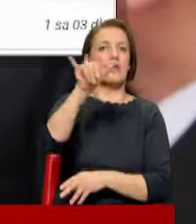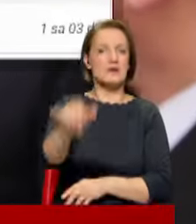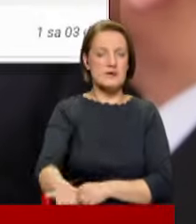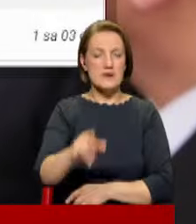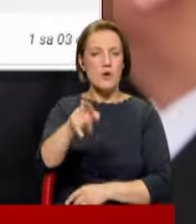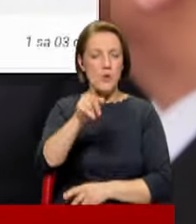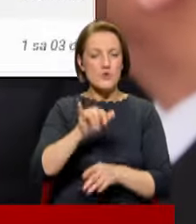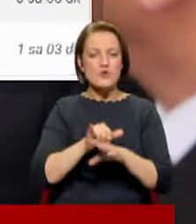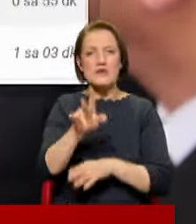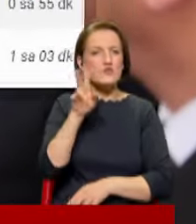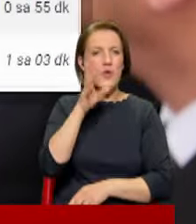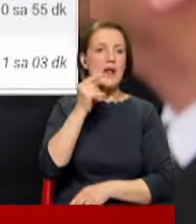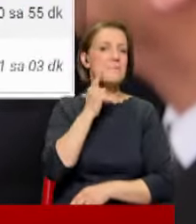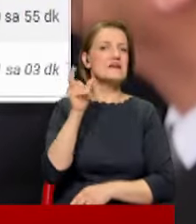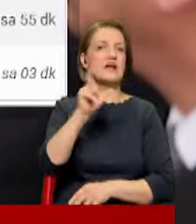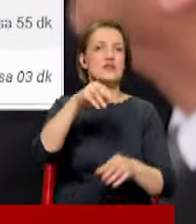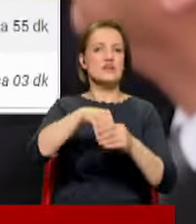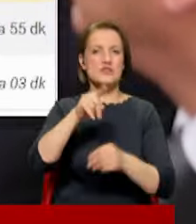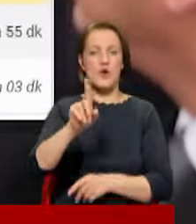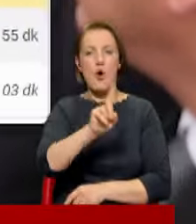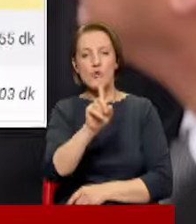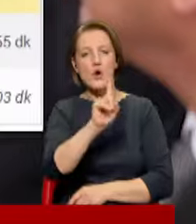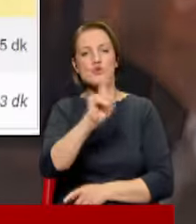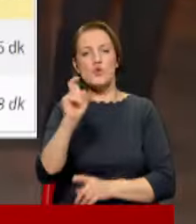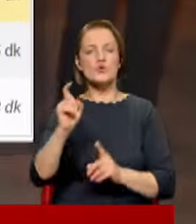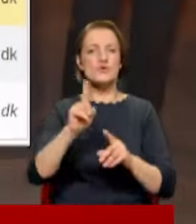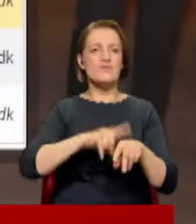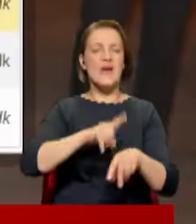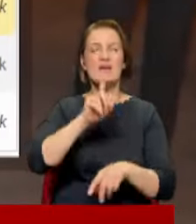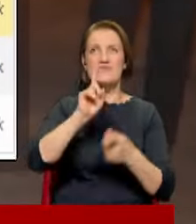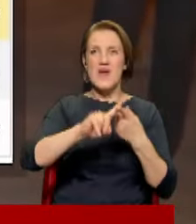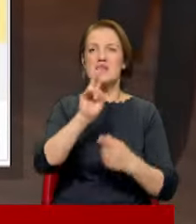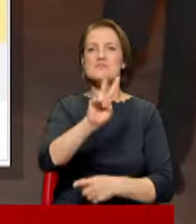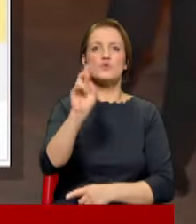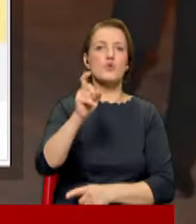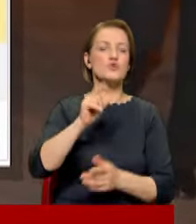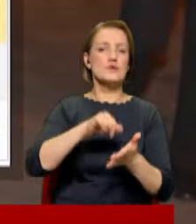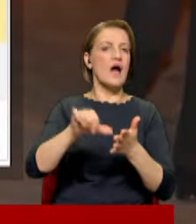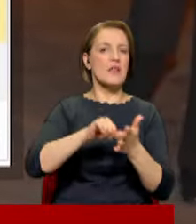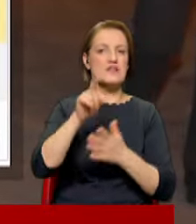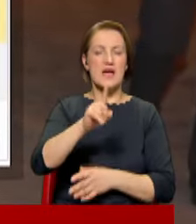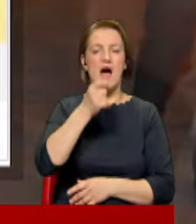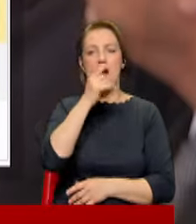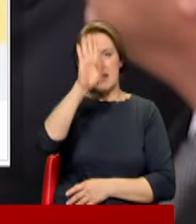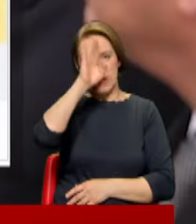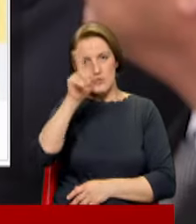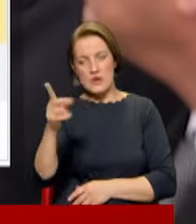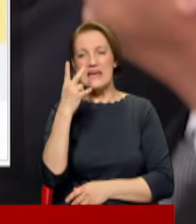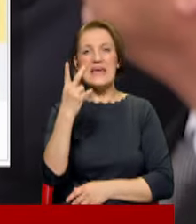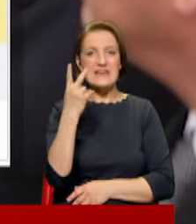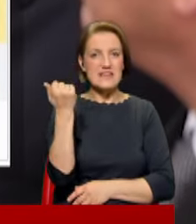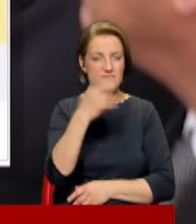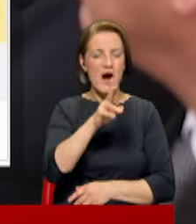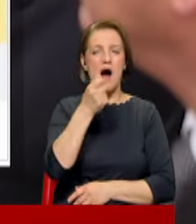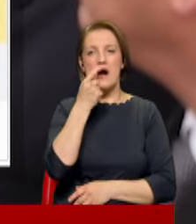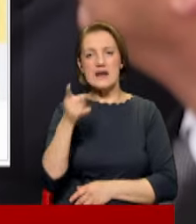haritalama uçağını son olarak mayıs ayı içinde 10 19 ve 29 Mayıs tarihlerinde bir kez Ankara İstanbul iki kez de